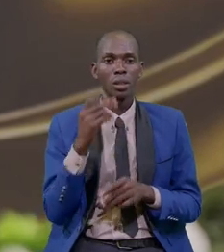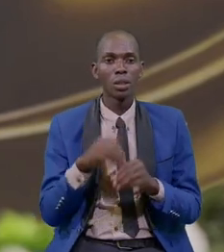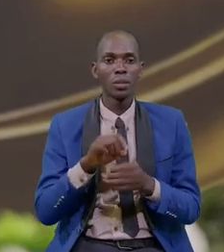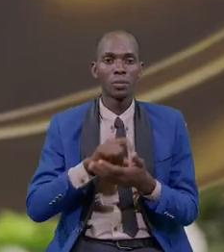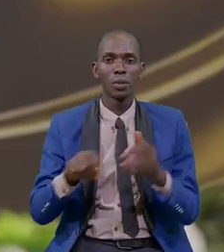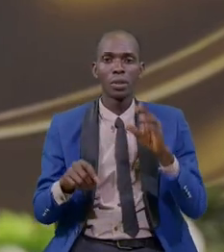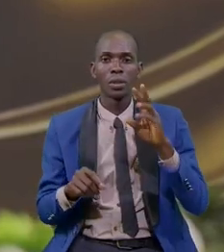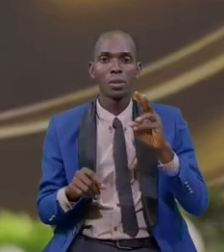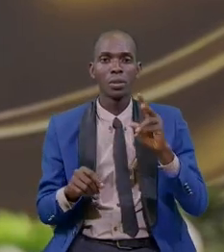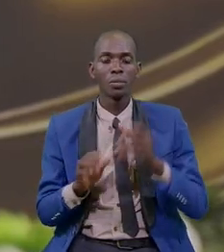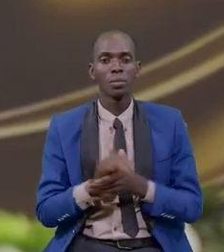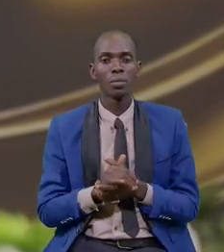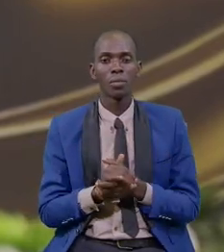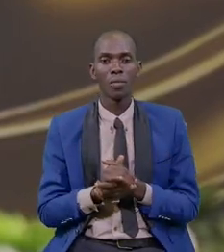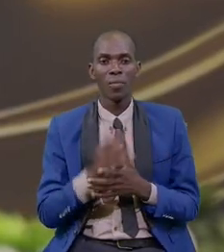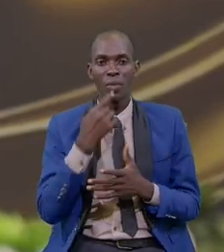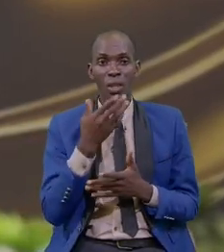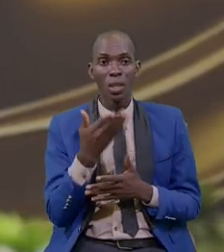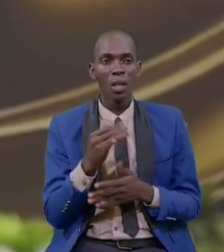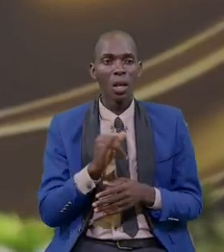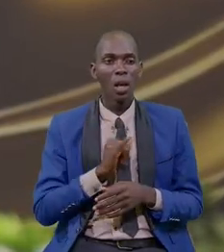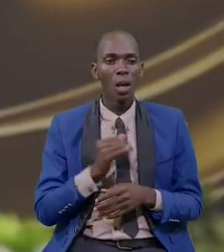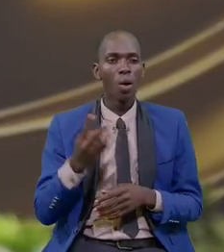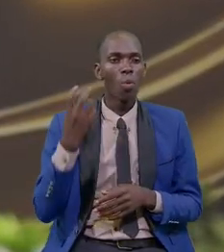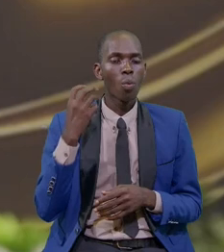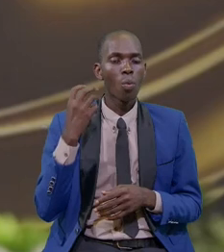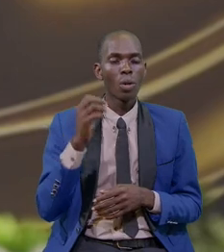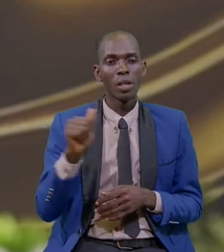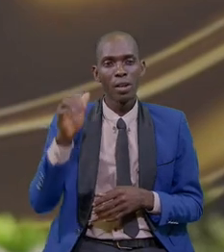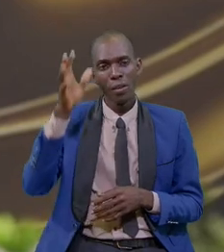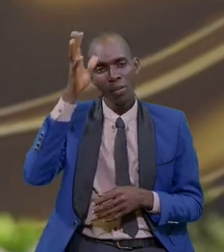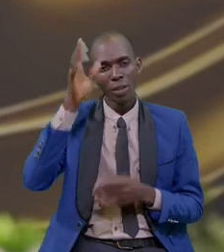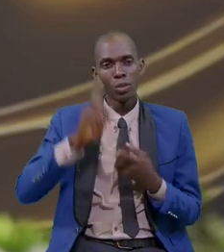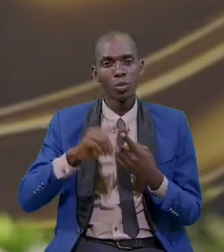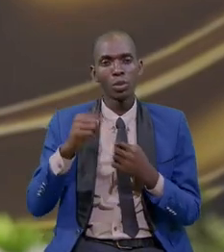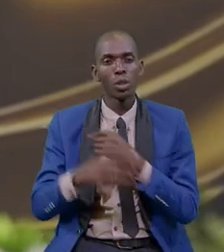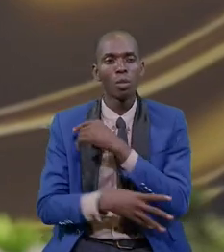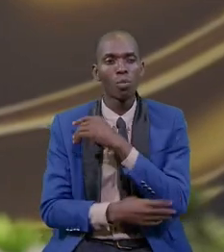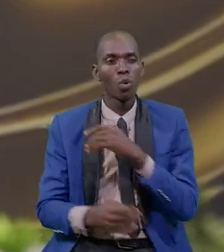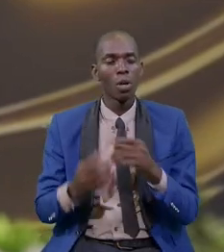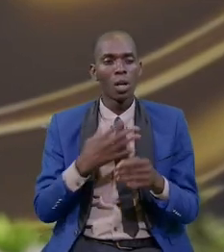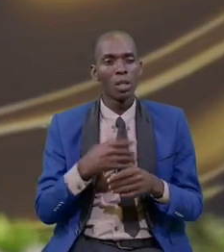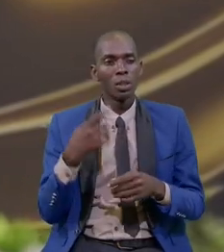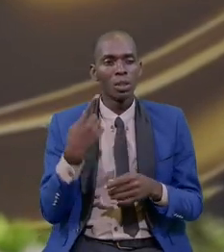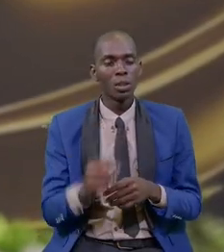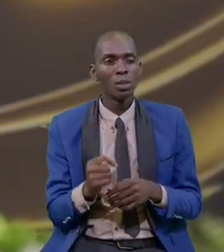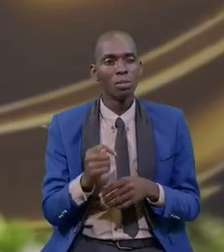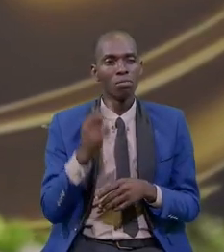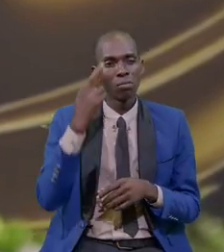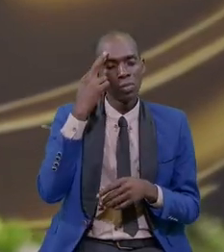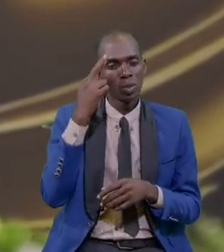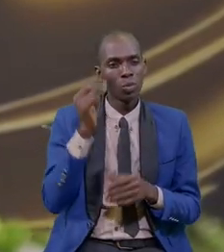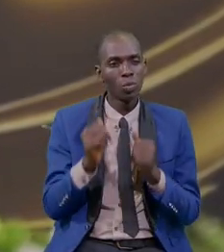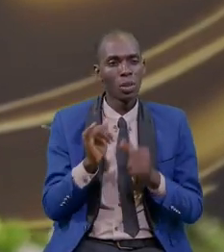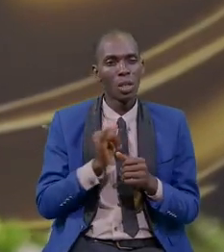au verset 16, j'étais le père des misérables, les pauvres. J'examinais la cause de